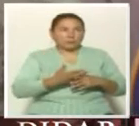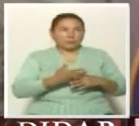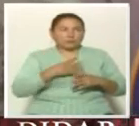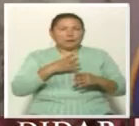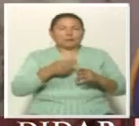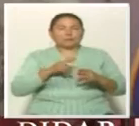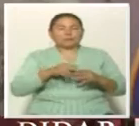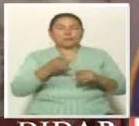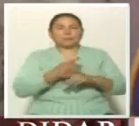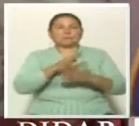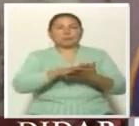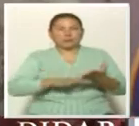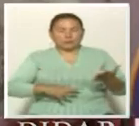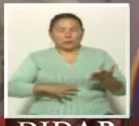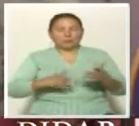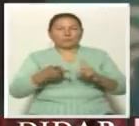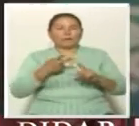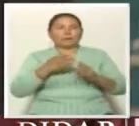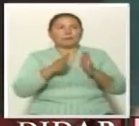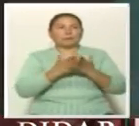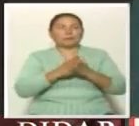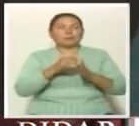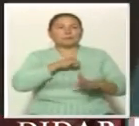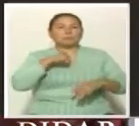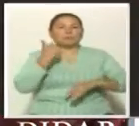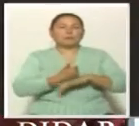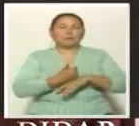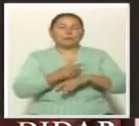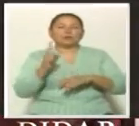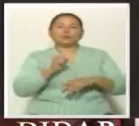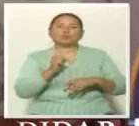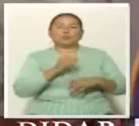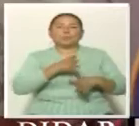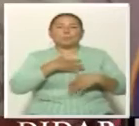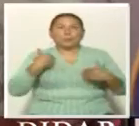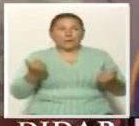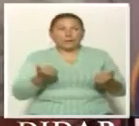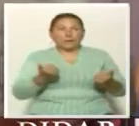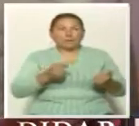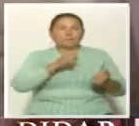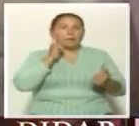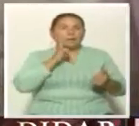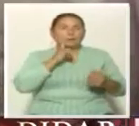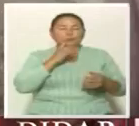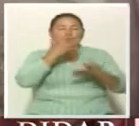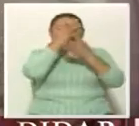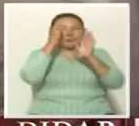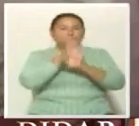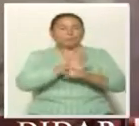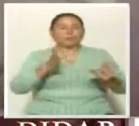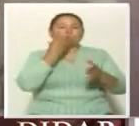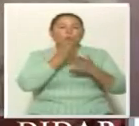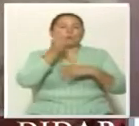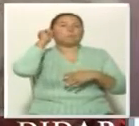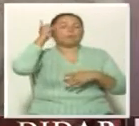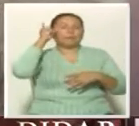это продолжение, это вторая книга. Самое главное, что мы, молодежь, не забыли своих